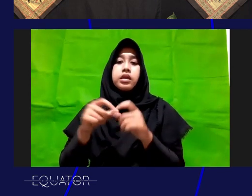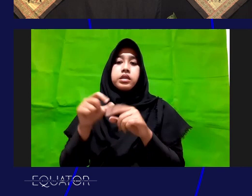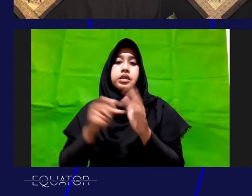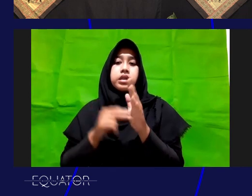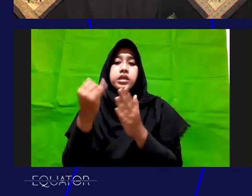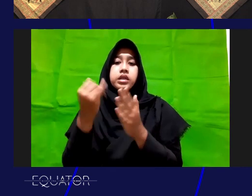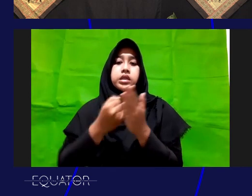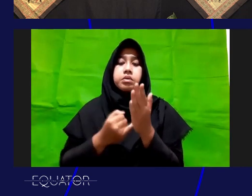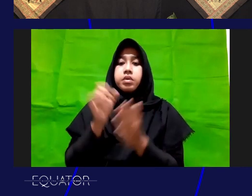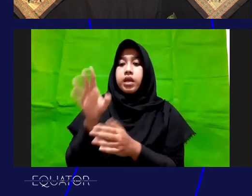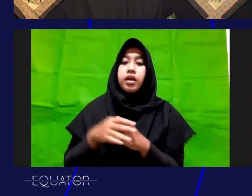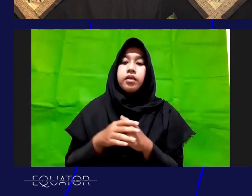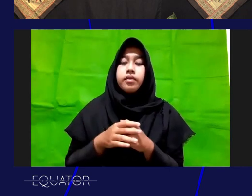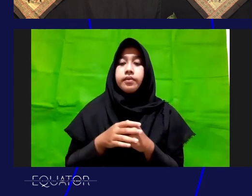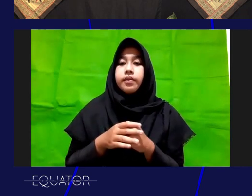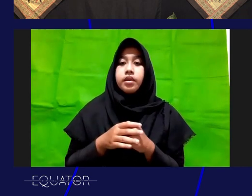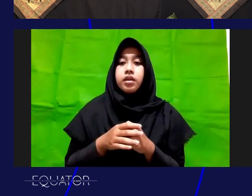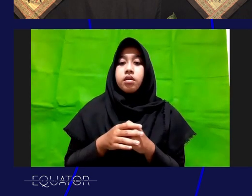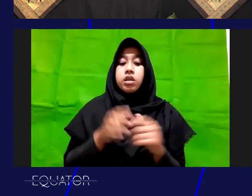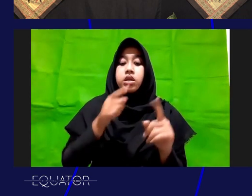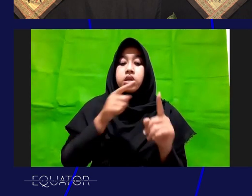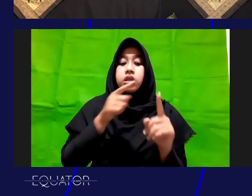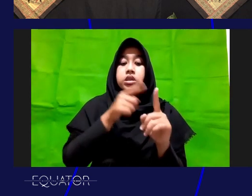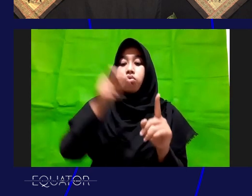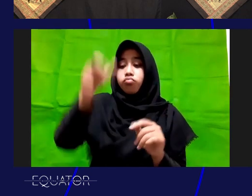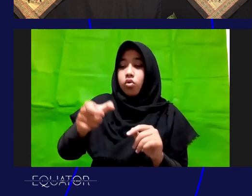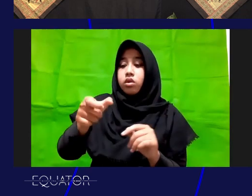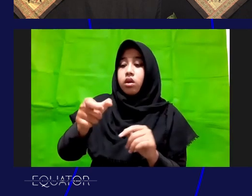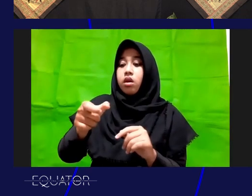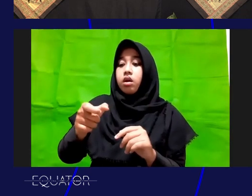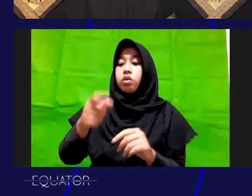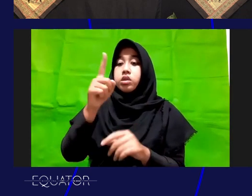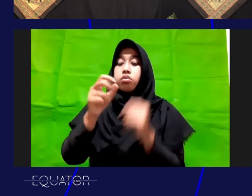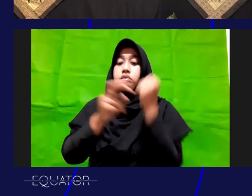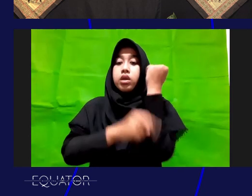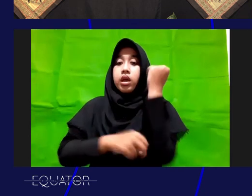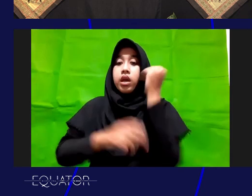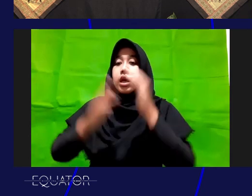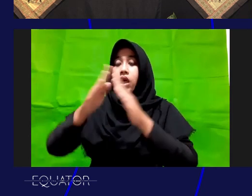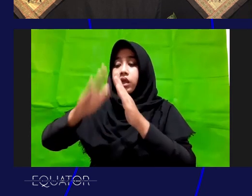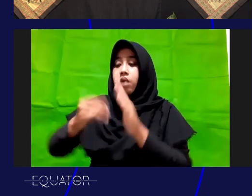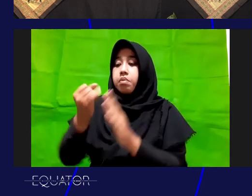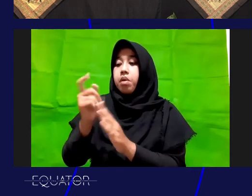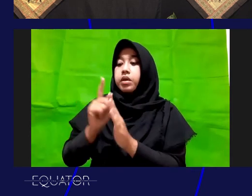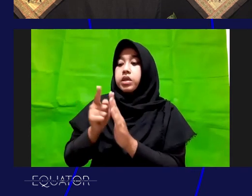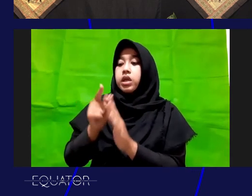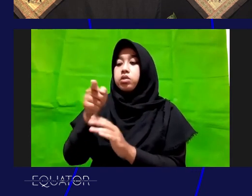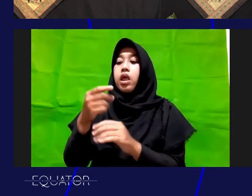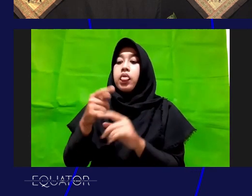kita ke satu kota atau ke satu negara dan tinggal beberapa saat di sana. Tapi ini lebih ke perjalanan